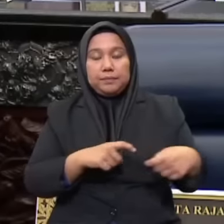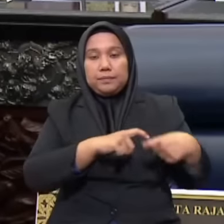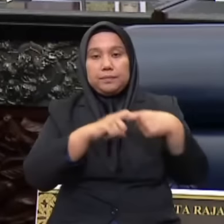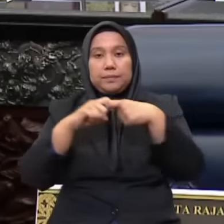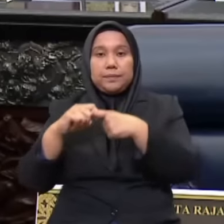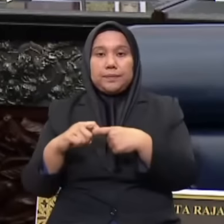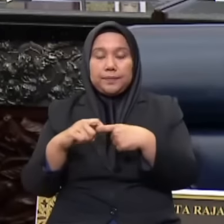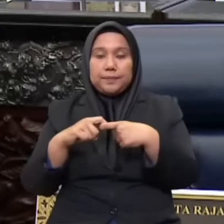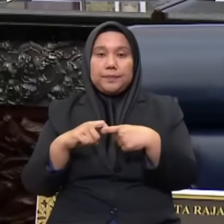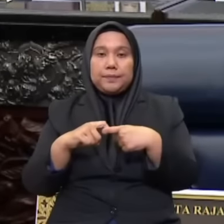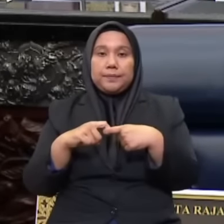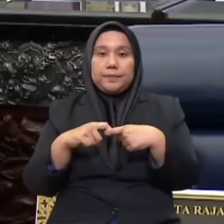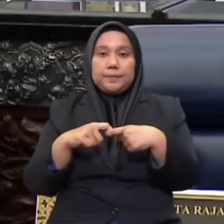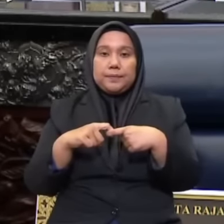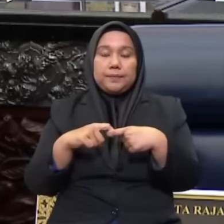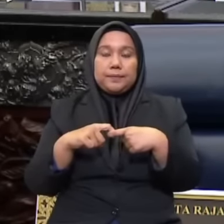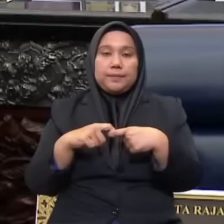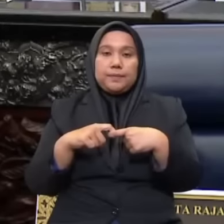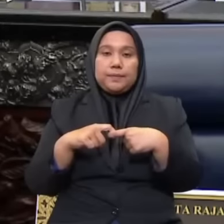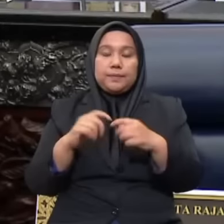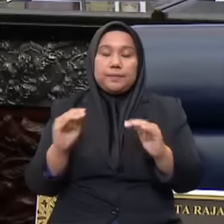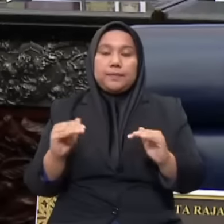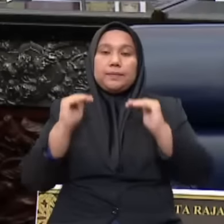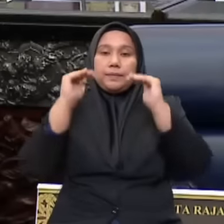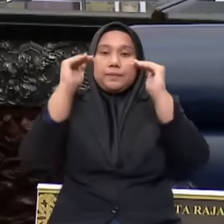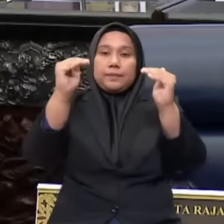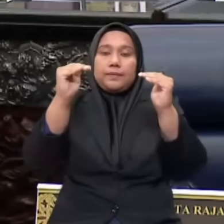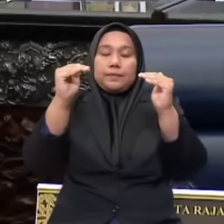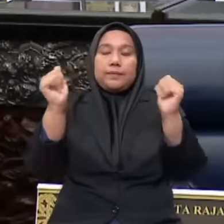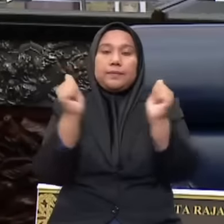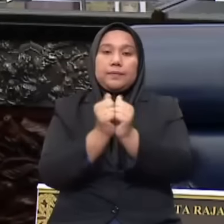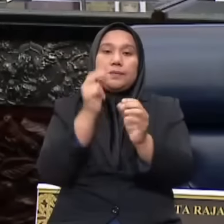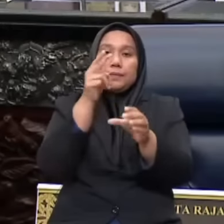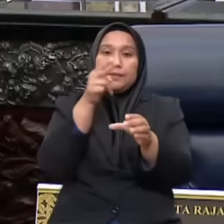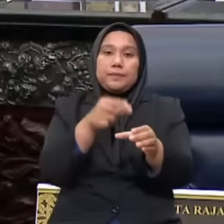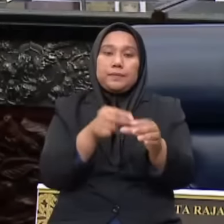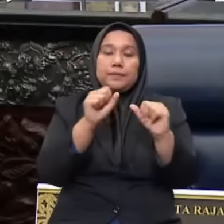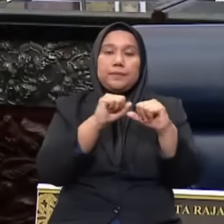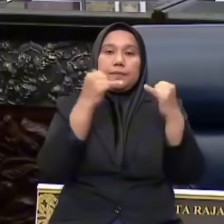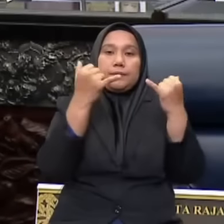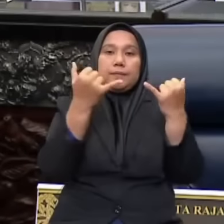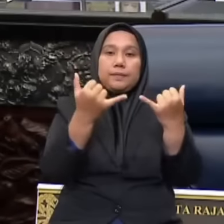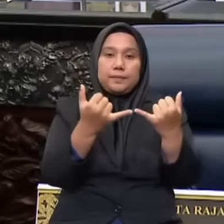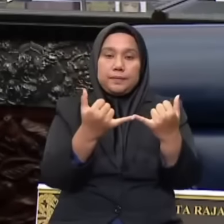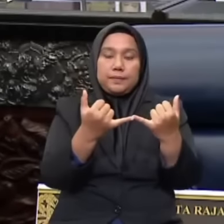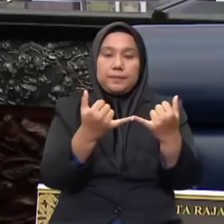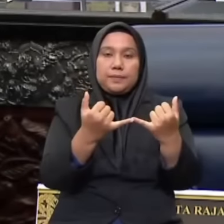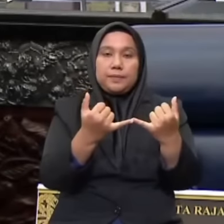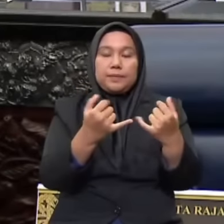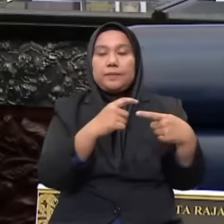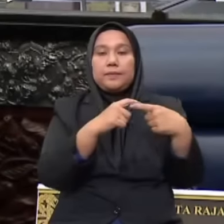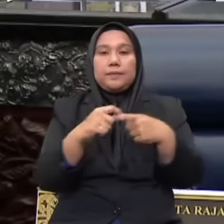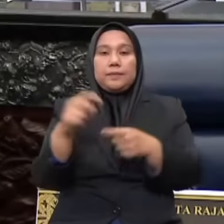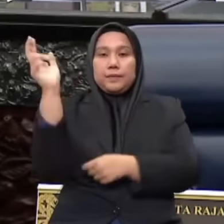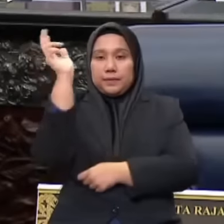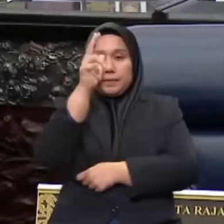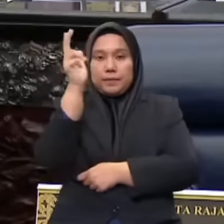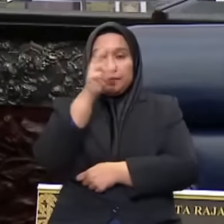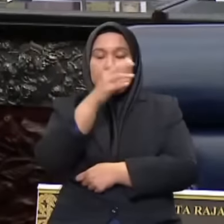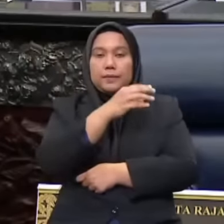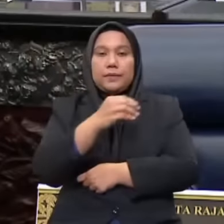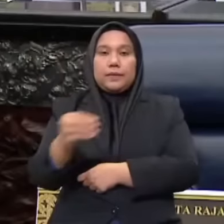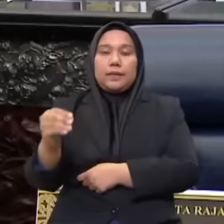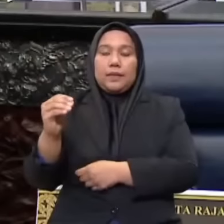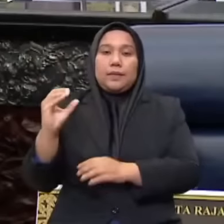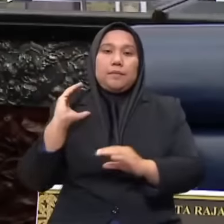dikaitkan dan ditingkatkan dengan penyertaan syarikat berkaitan kerajaan dan syarikat berkaitan